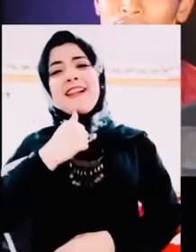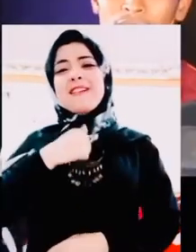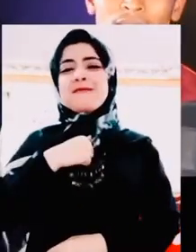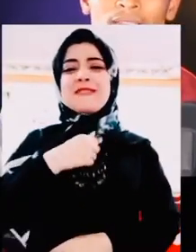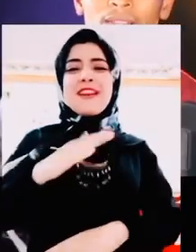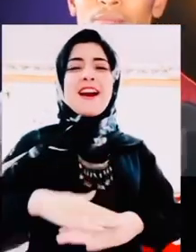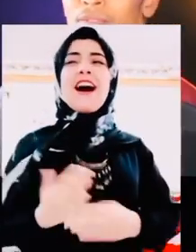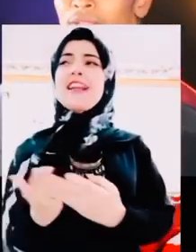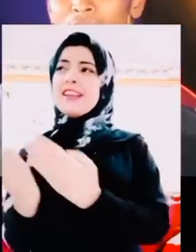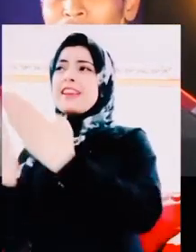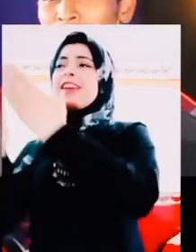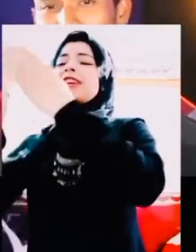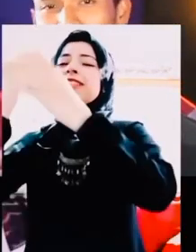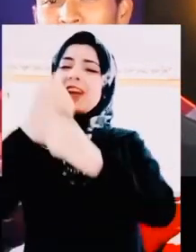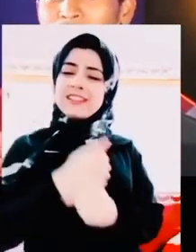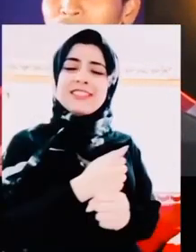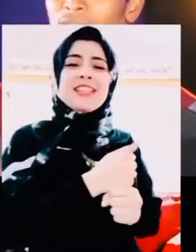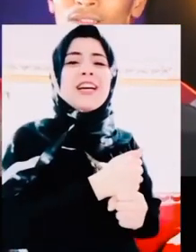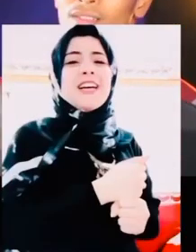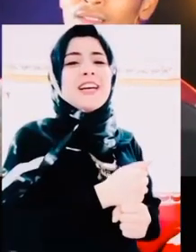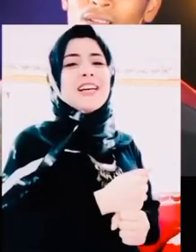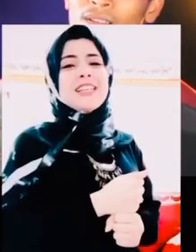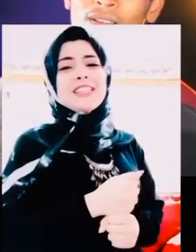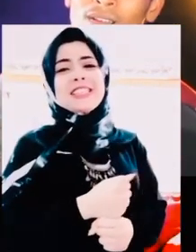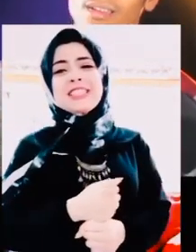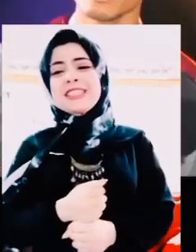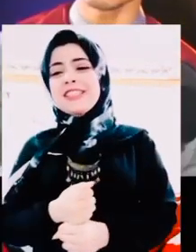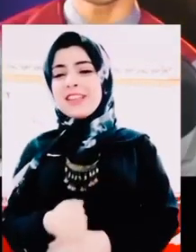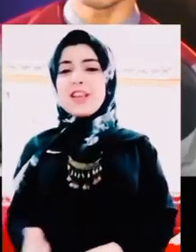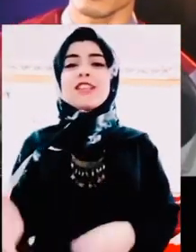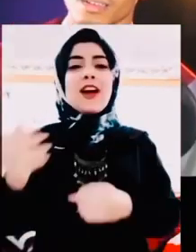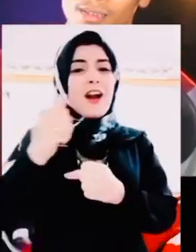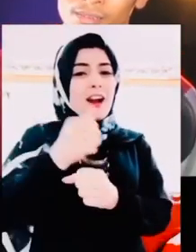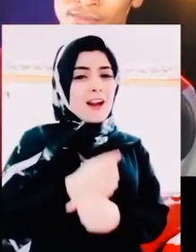محمد قلبي عليك صلى.